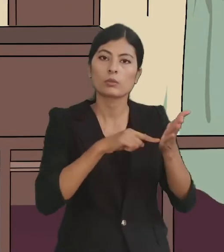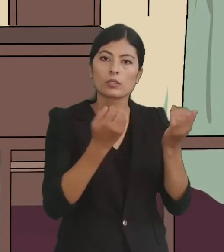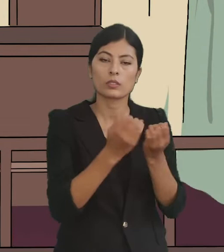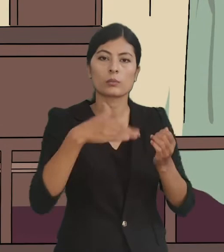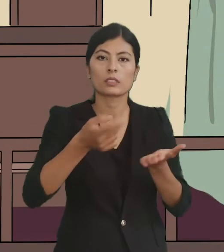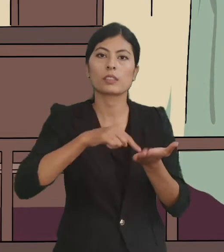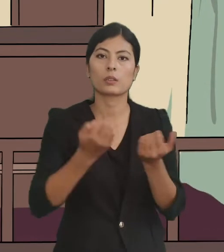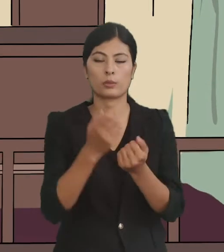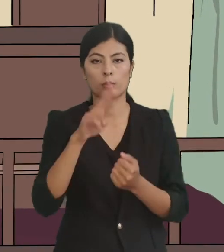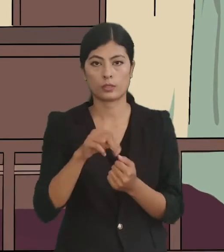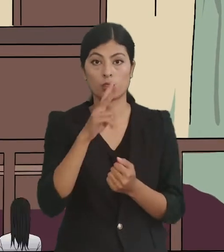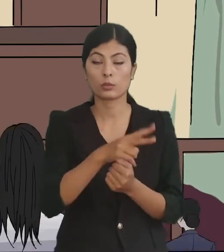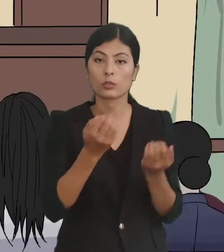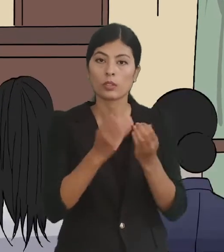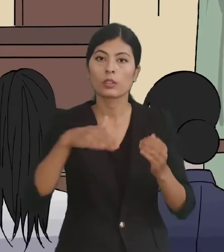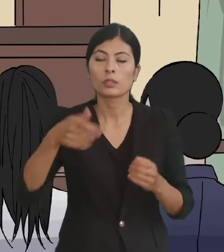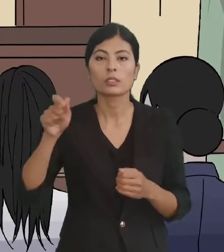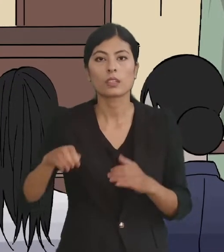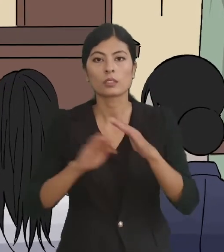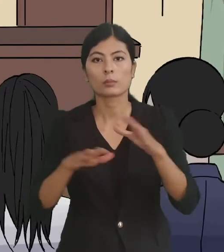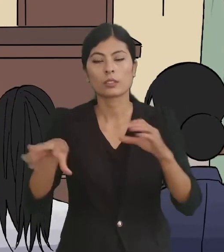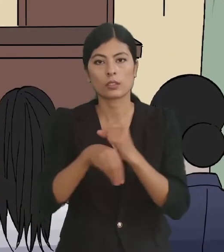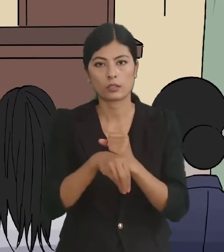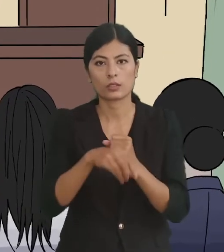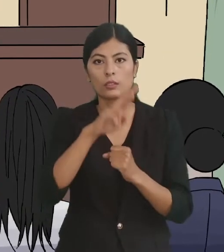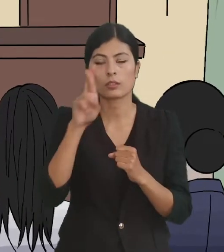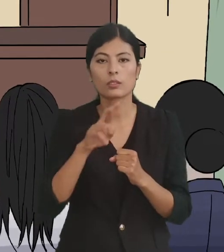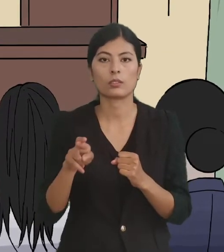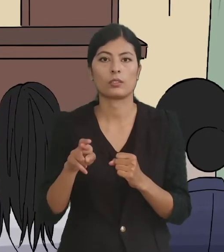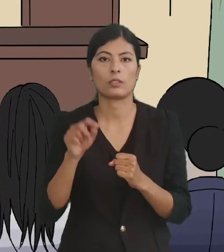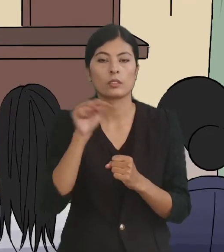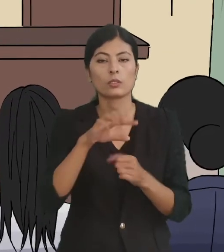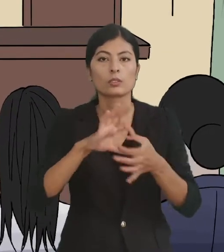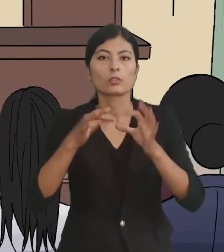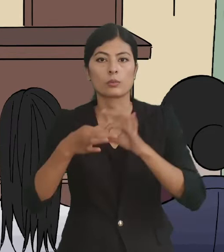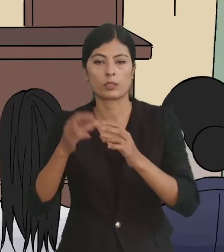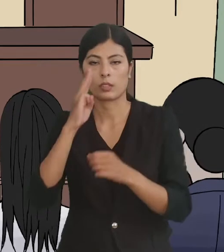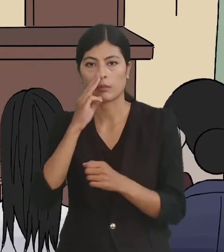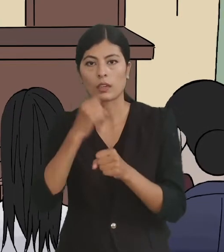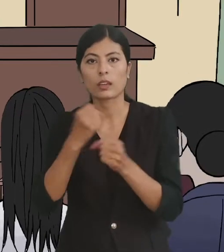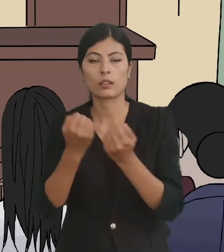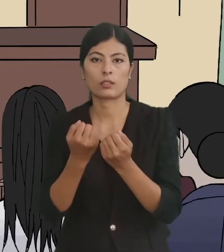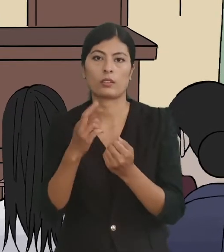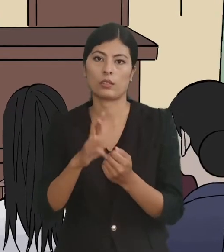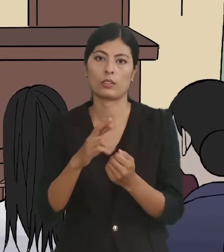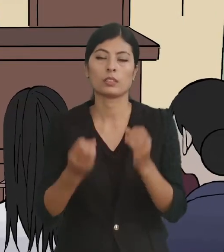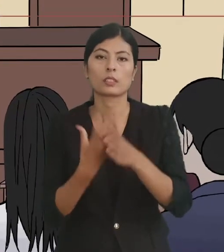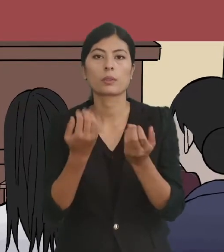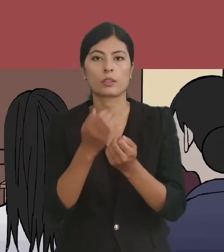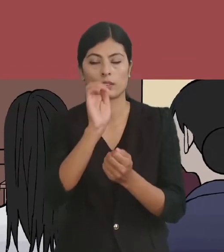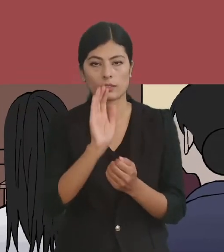यस्तो प्रेषण प्रणाली न्यायिक समिति अन्तर्गत वा न्यायिक समितिसँग समन्वयमी कार्य हर्ने हरि स्थापना गर्न सकिनु